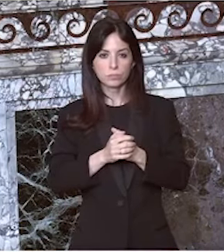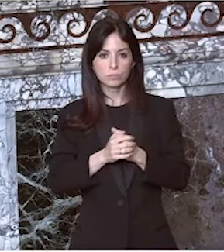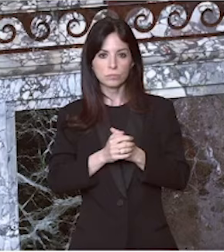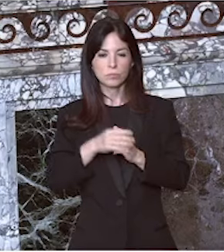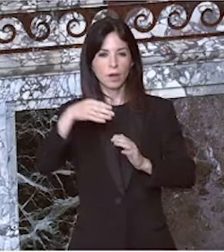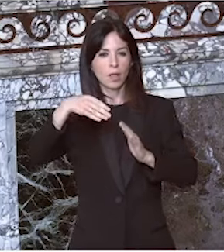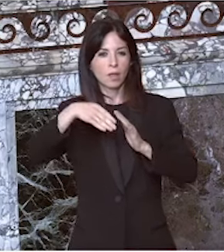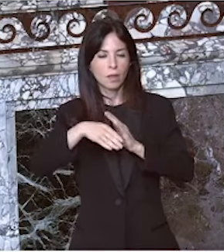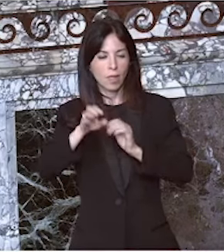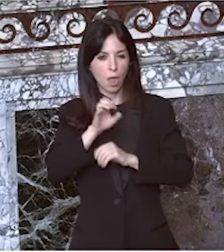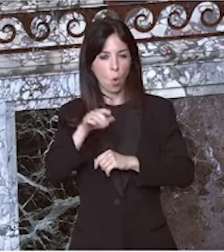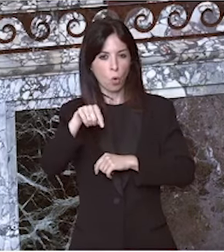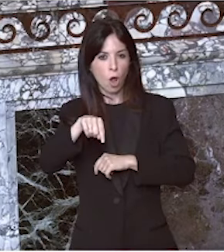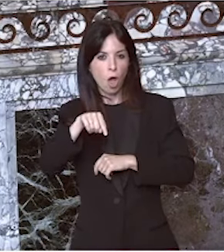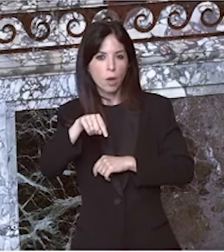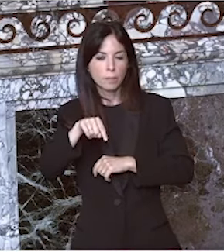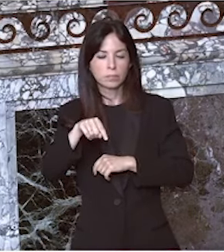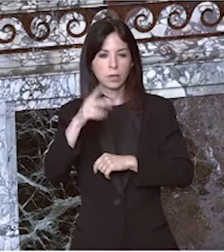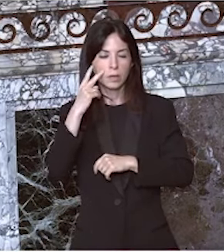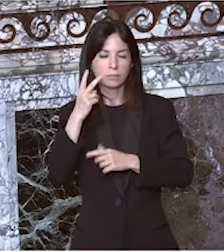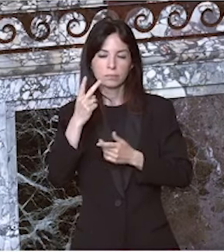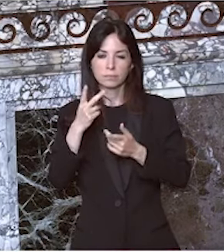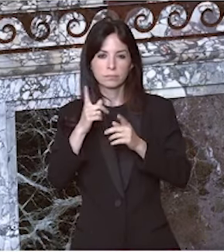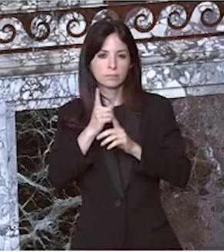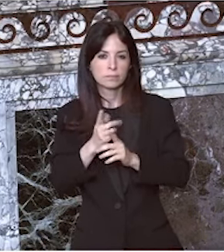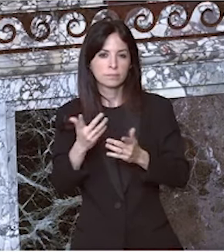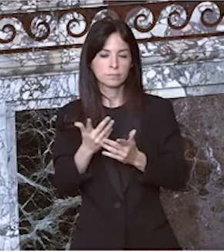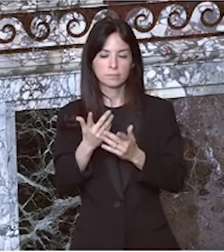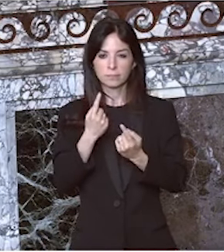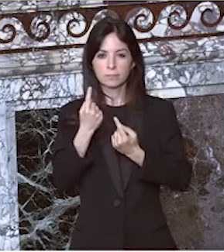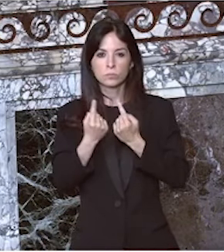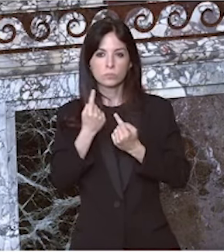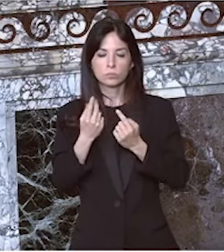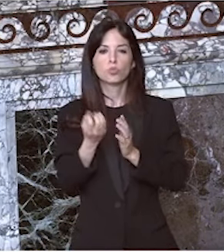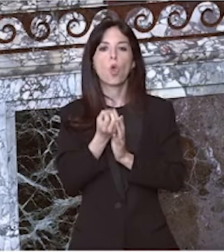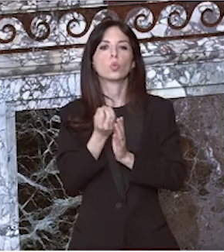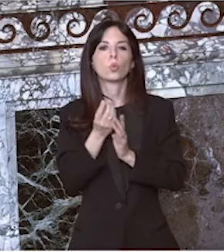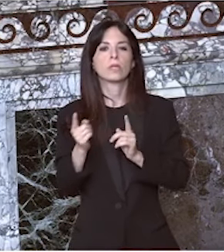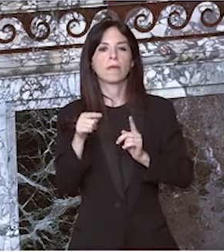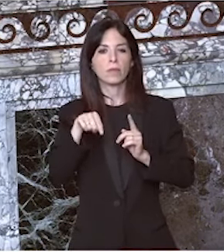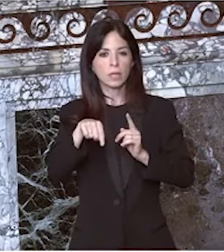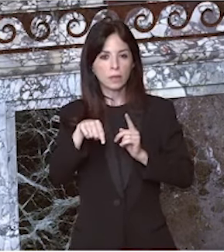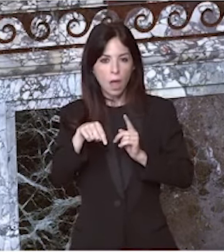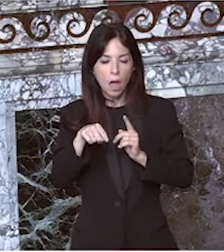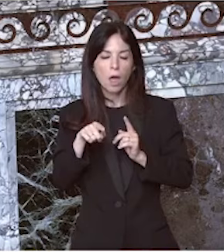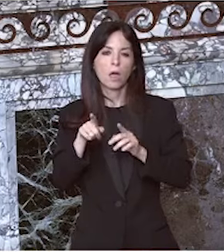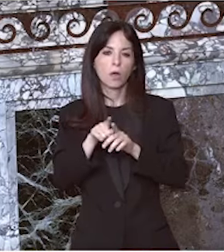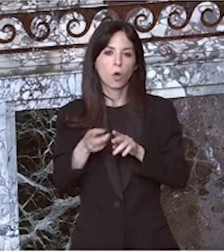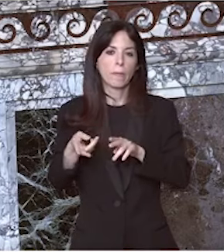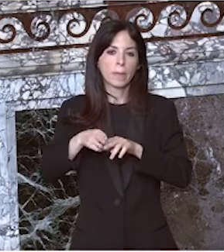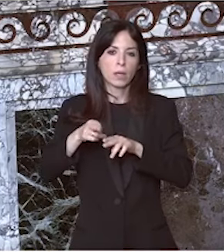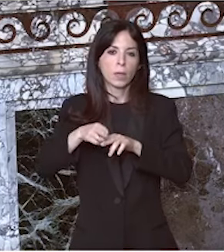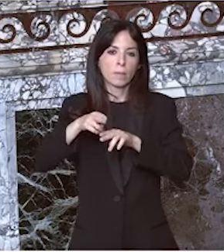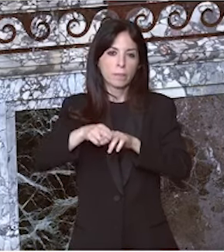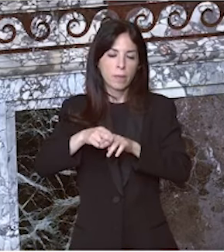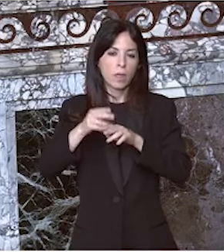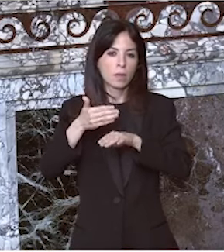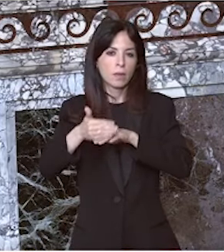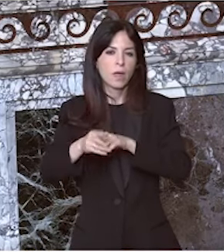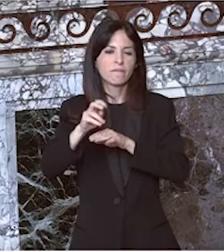riflette soprattutto l'insoddisfacente dinamica della produttività che nel periodo ha accumulato un ritardo di 20 punti